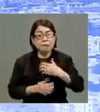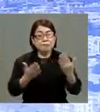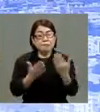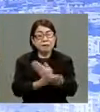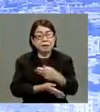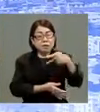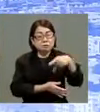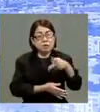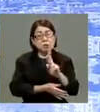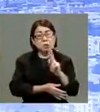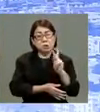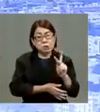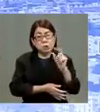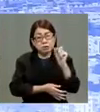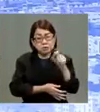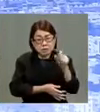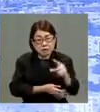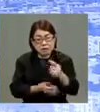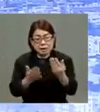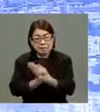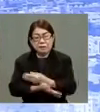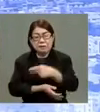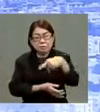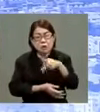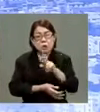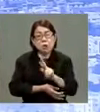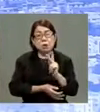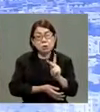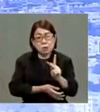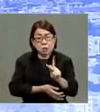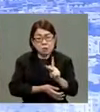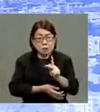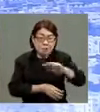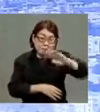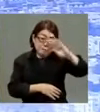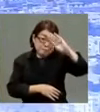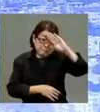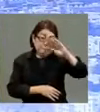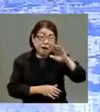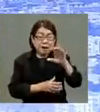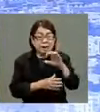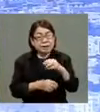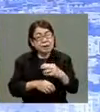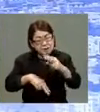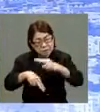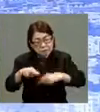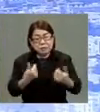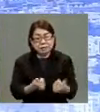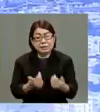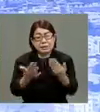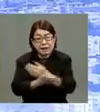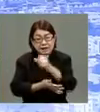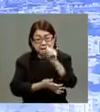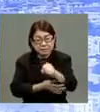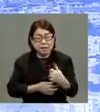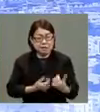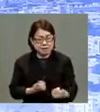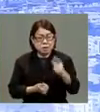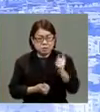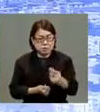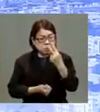ให้นำเสนอขึ้นมานะครับซึ่งก็ในเรื่องของพรกฉุกเฉินก็เข้าใจว่าก็เป็นการรวบรวมเอากฎหมายที่อยู่ภาย